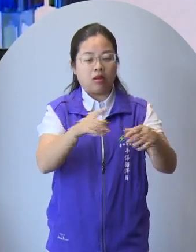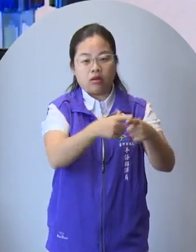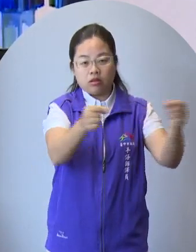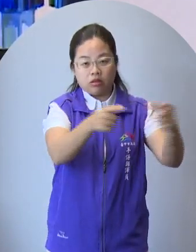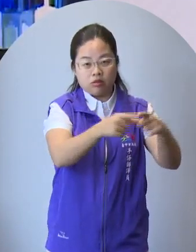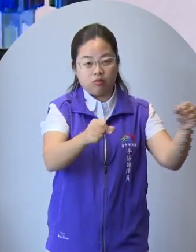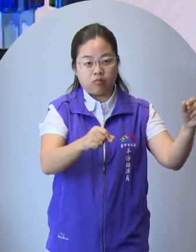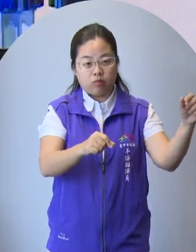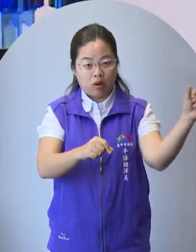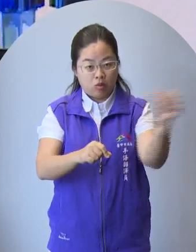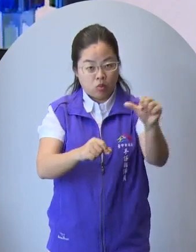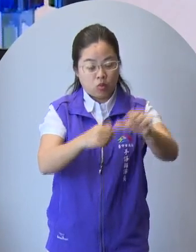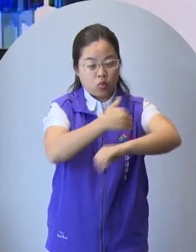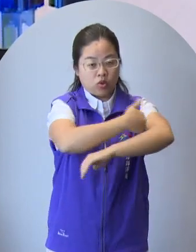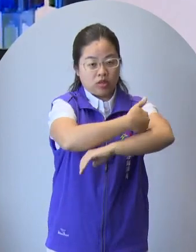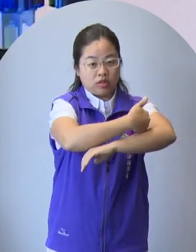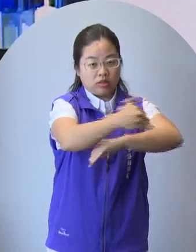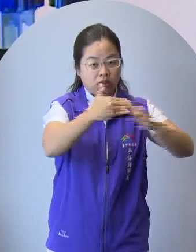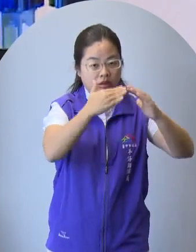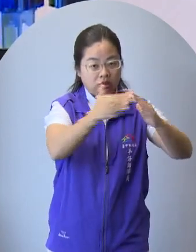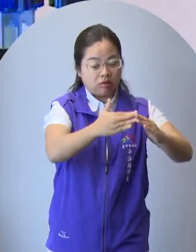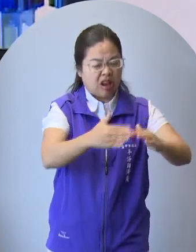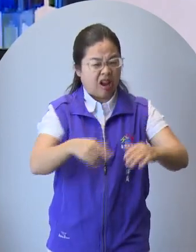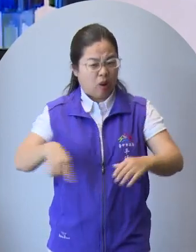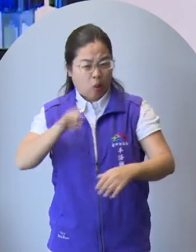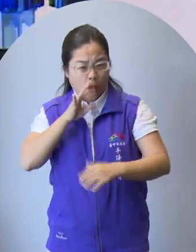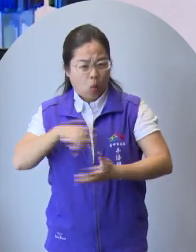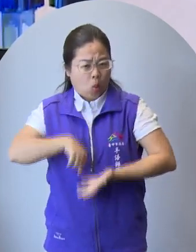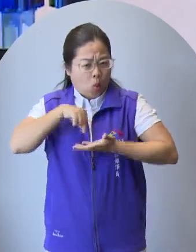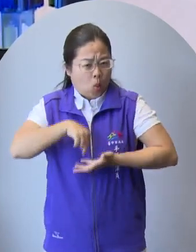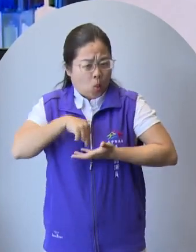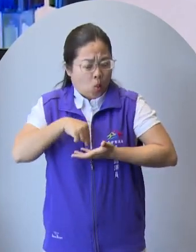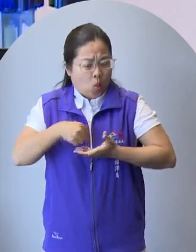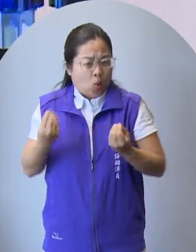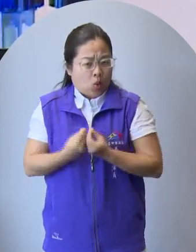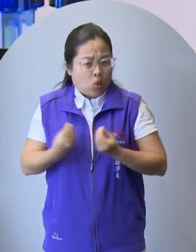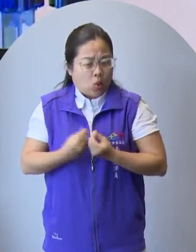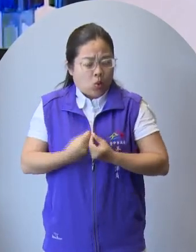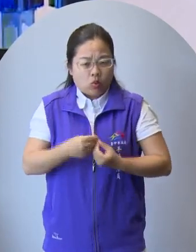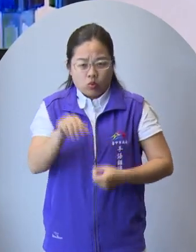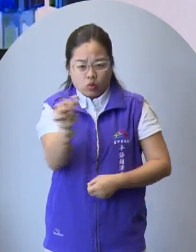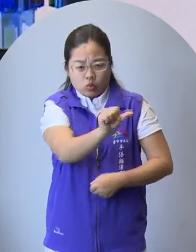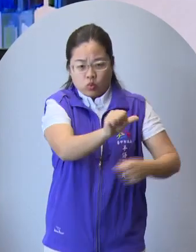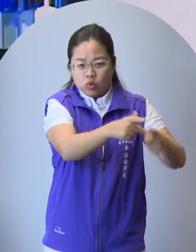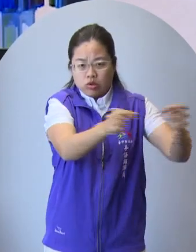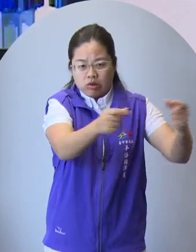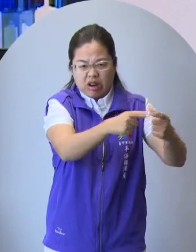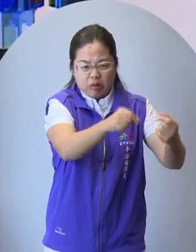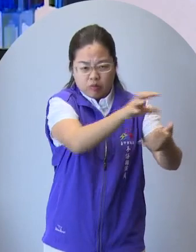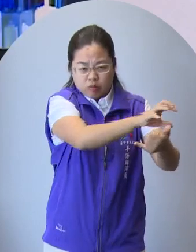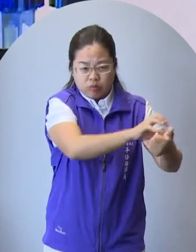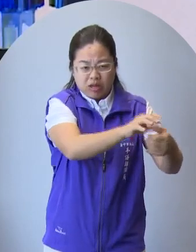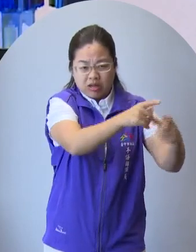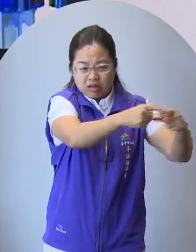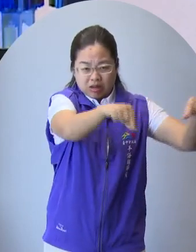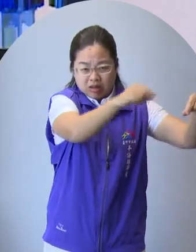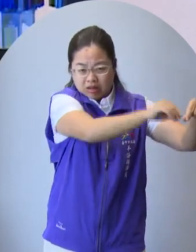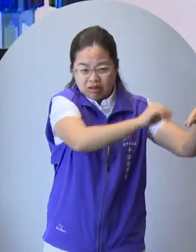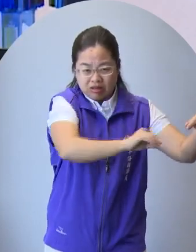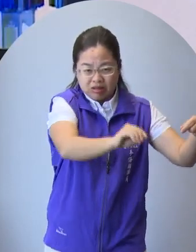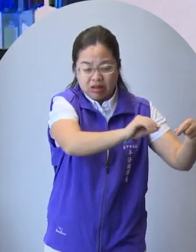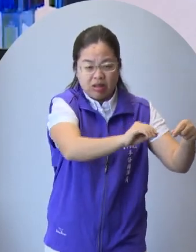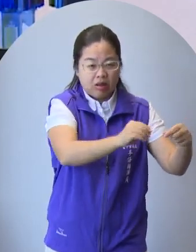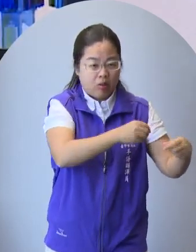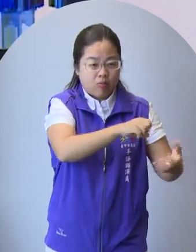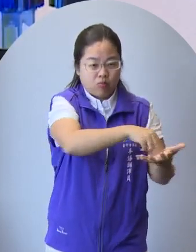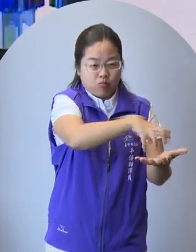食品进口的时候，那当时的民众就非常的疑虑，因为这五个日本的县市呢，就是在它核